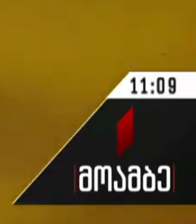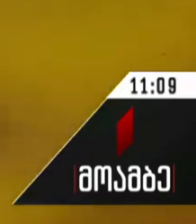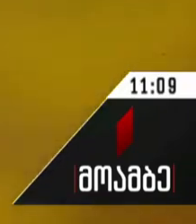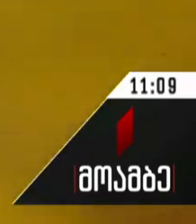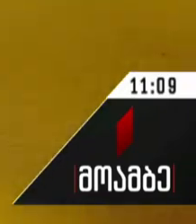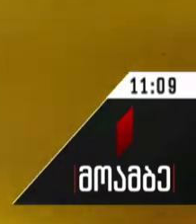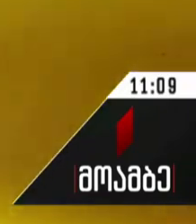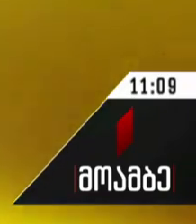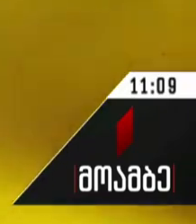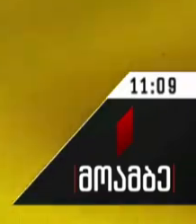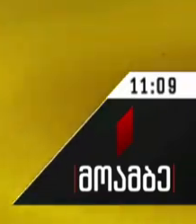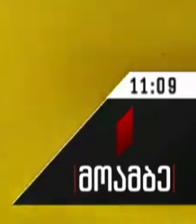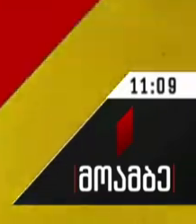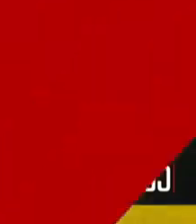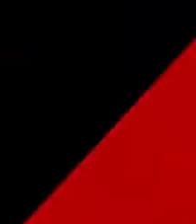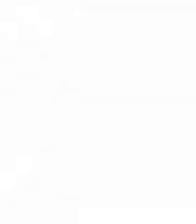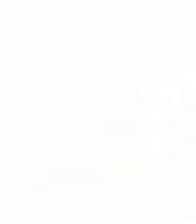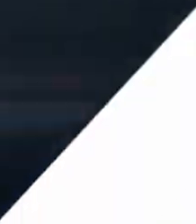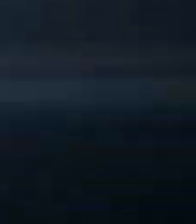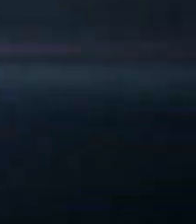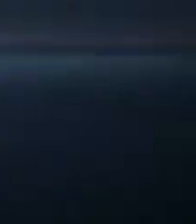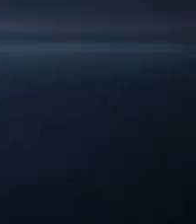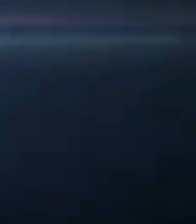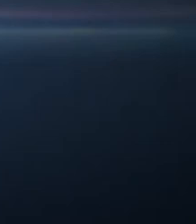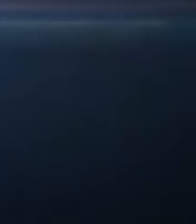მადლობა ყურადღებისათვის.